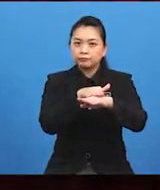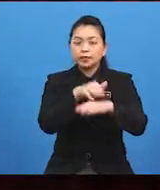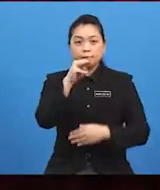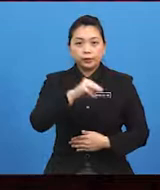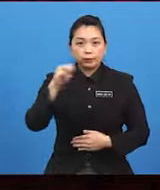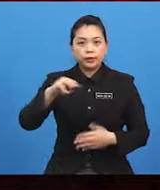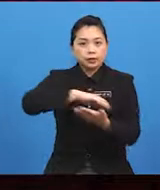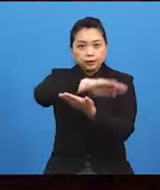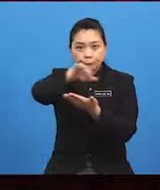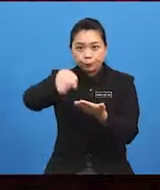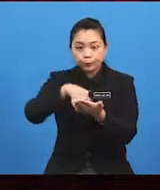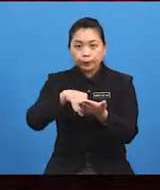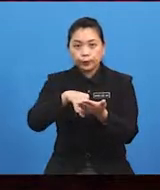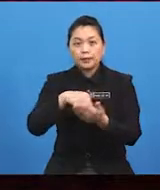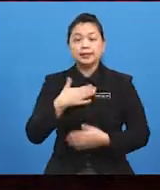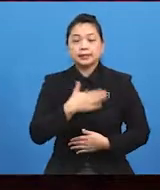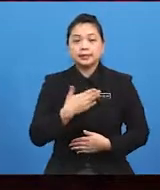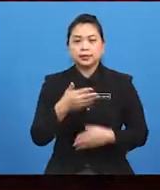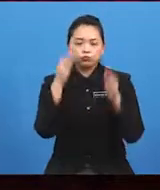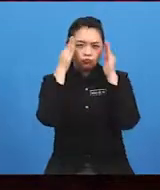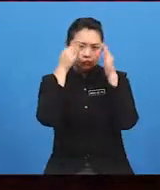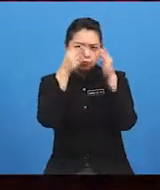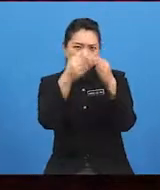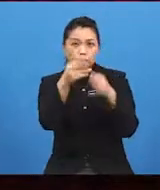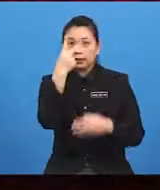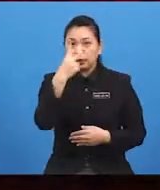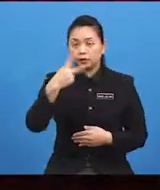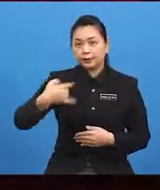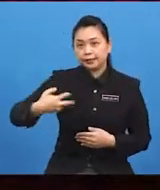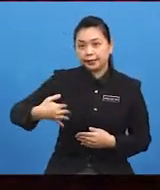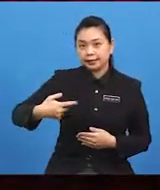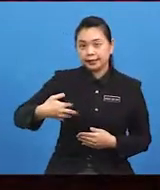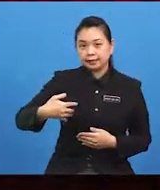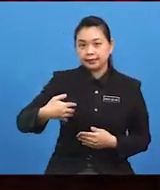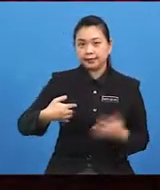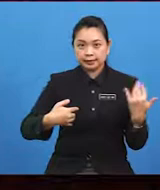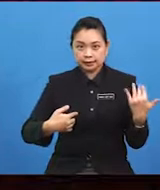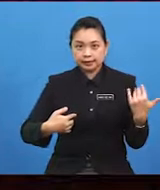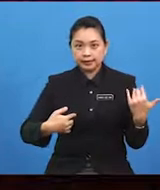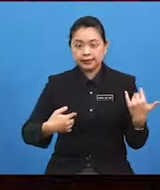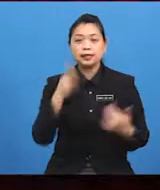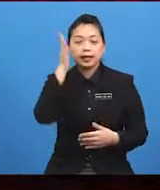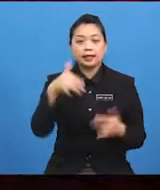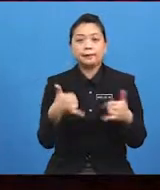Murid-murid semua, sila beri tumpuan kepada penjarian skill B flat major yang akan dimainkan.